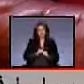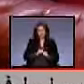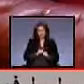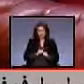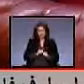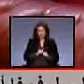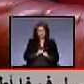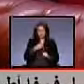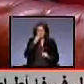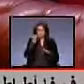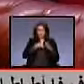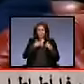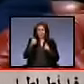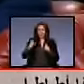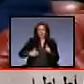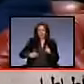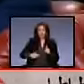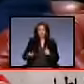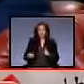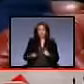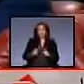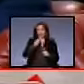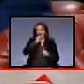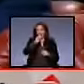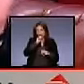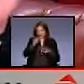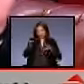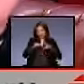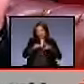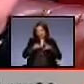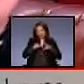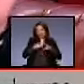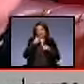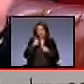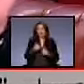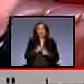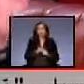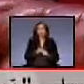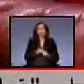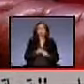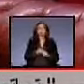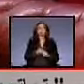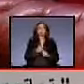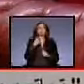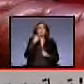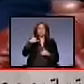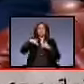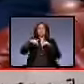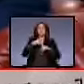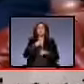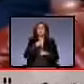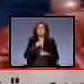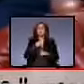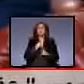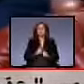الثاني يعني. ده هايل. وبرده بتاع الحواوشي شلبي بقى الحواوشي. أيوة. شلبي ايوه بتاع التوفيقيه ده. ايوه صح. طب بقى وبتاع